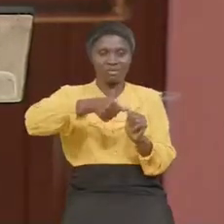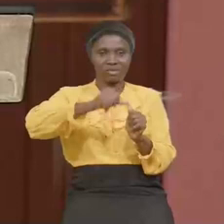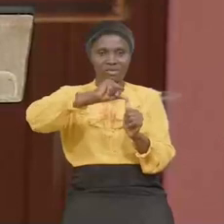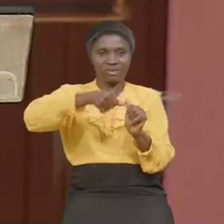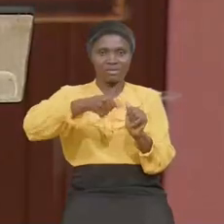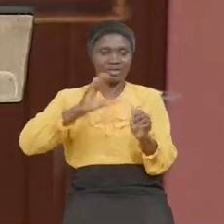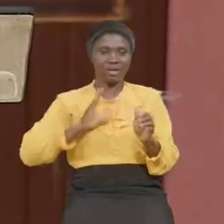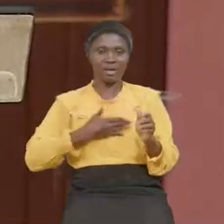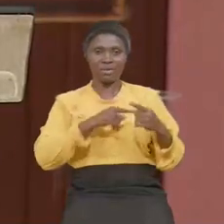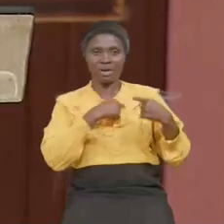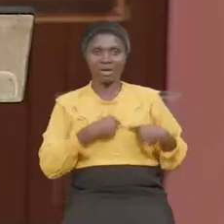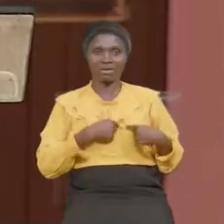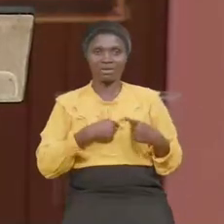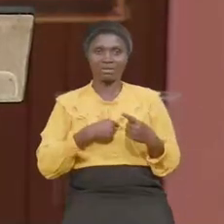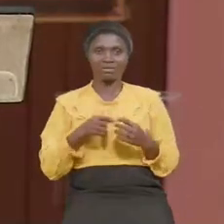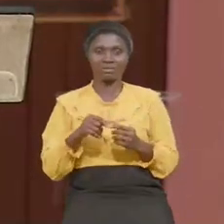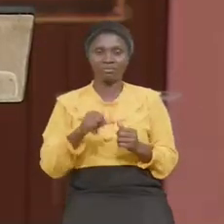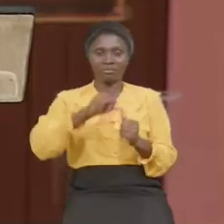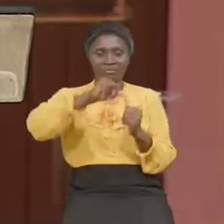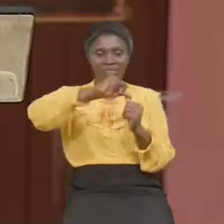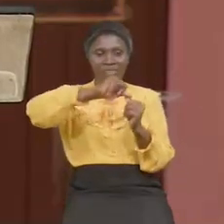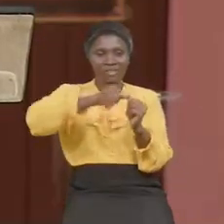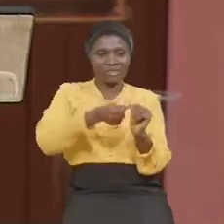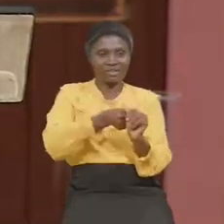Et tout ce qui est de la dégradation qui restera là-bas.